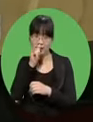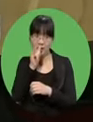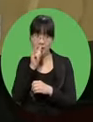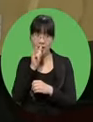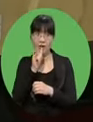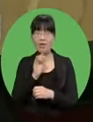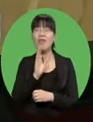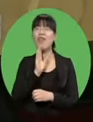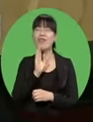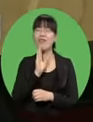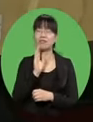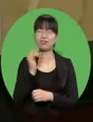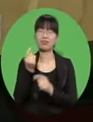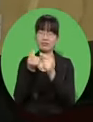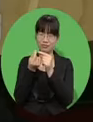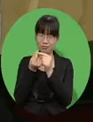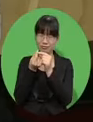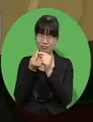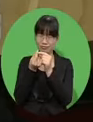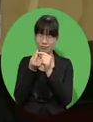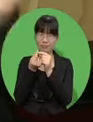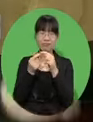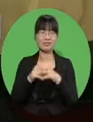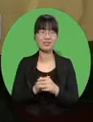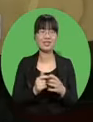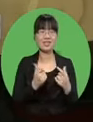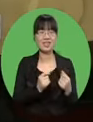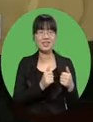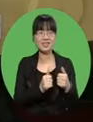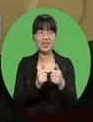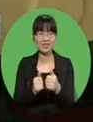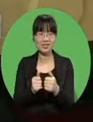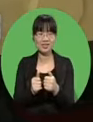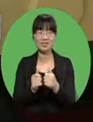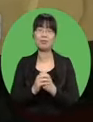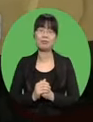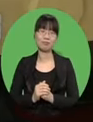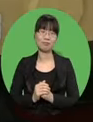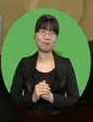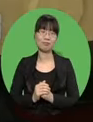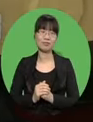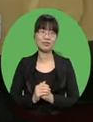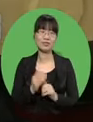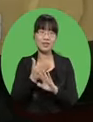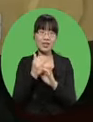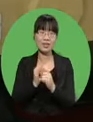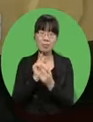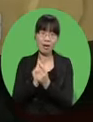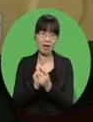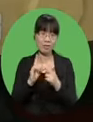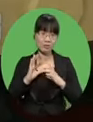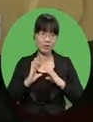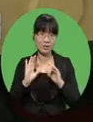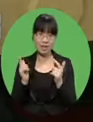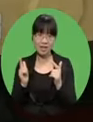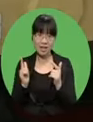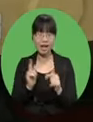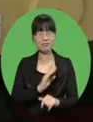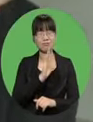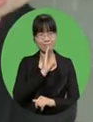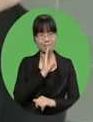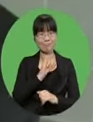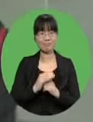해요. 조금 같이 조금. 같이 다니면서 해요. 조금. 네. 외국인 만나도 무섭지 않죠? 네.